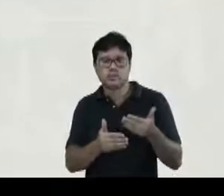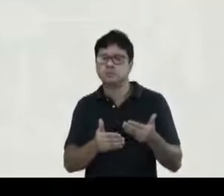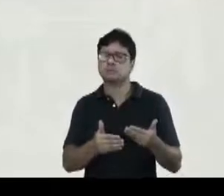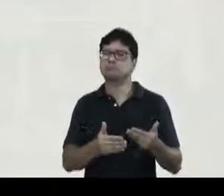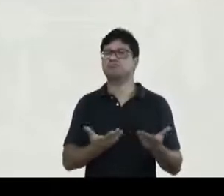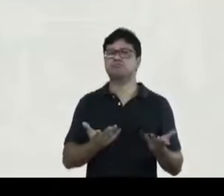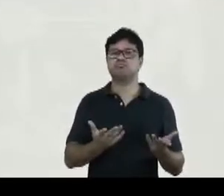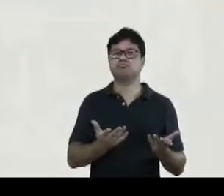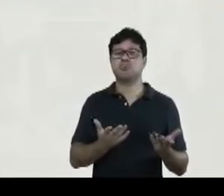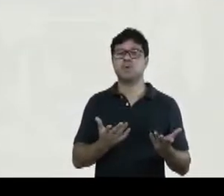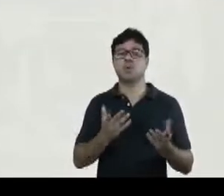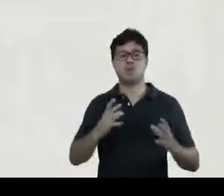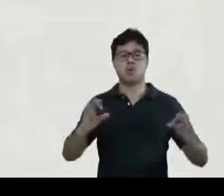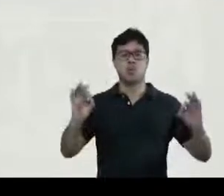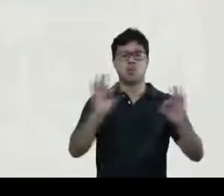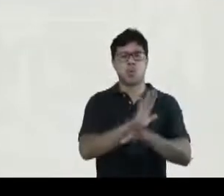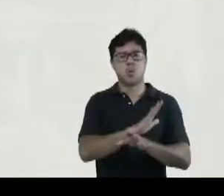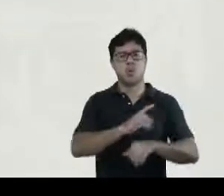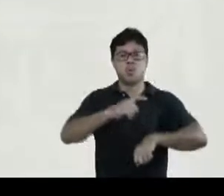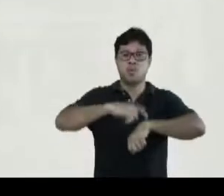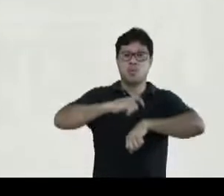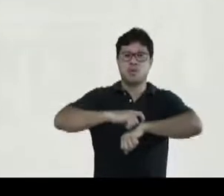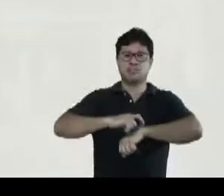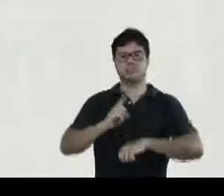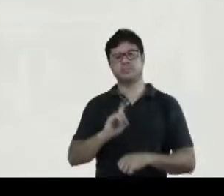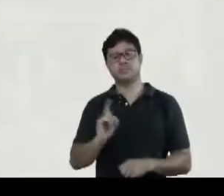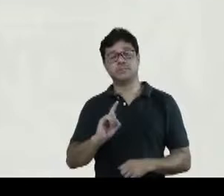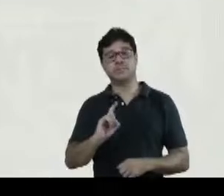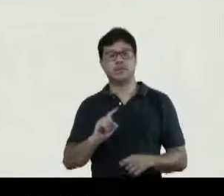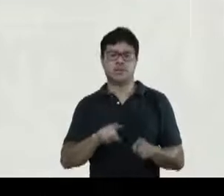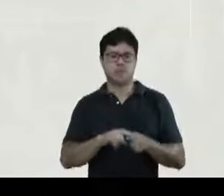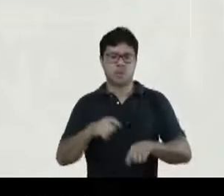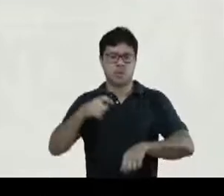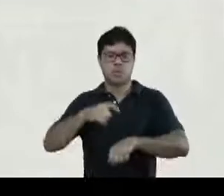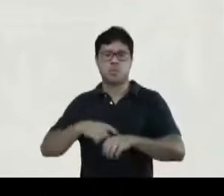abgeschlossen. Er ist auch nicht abschließbar.